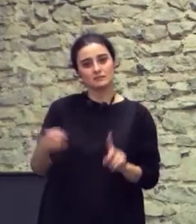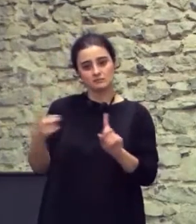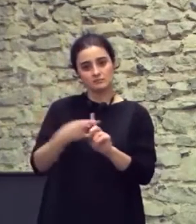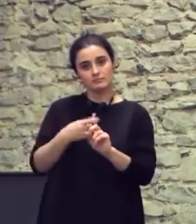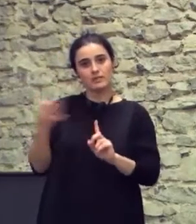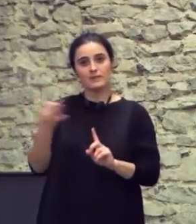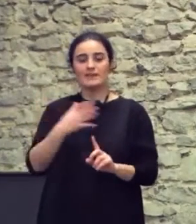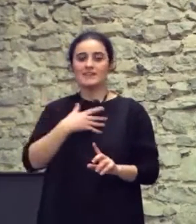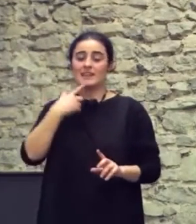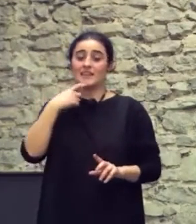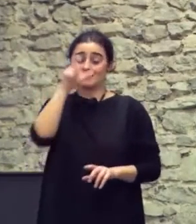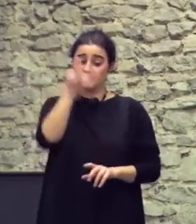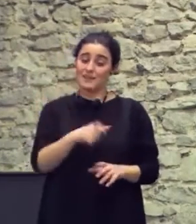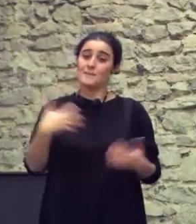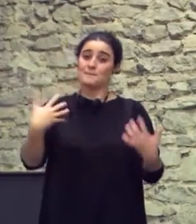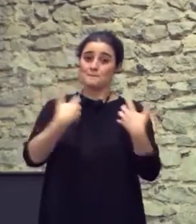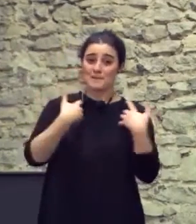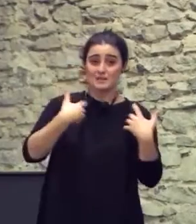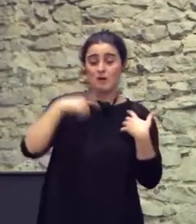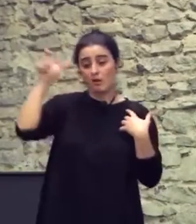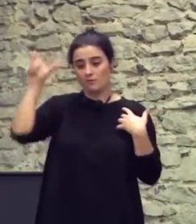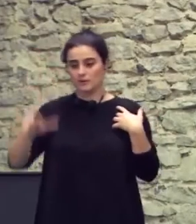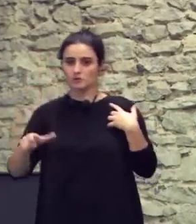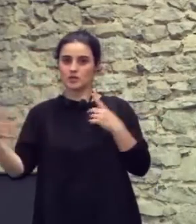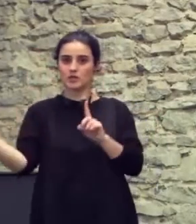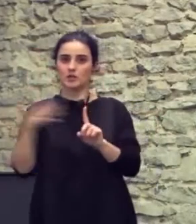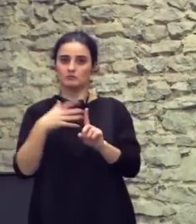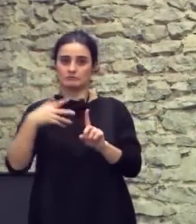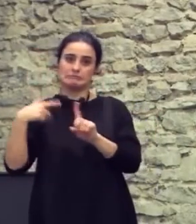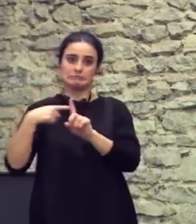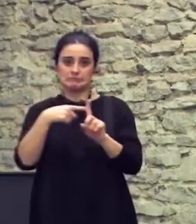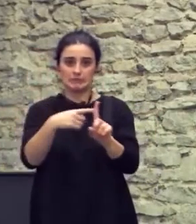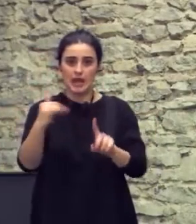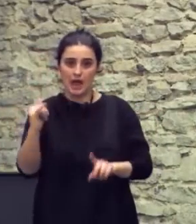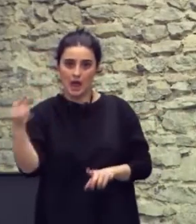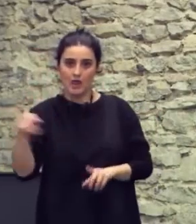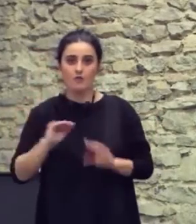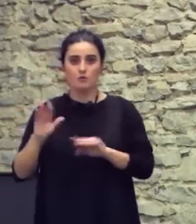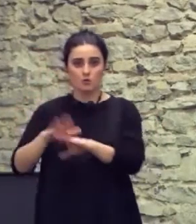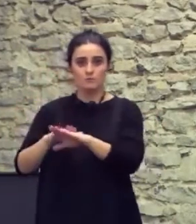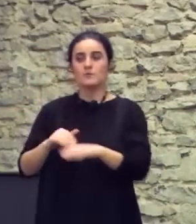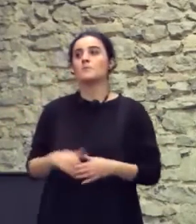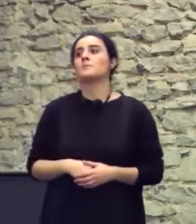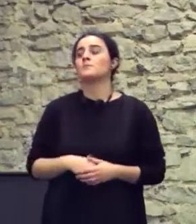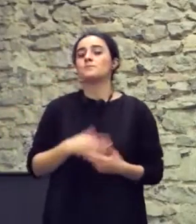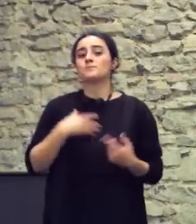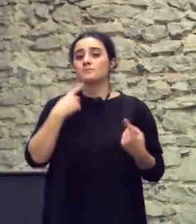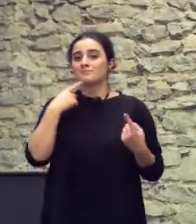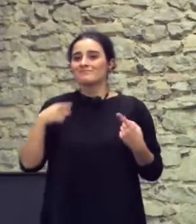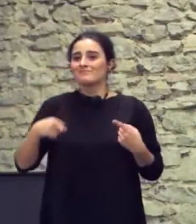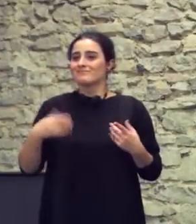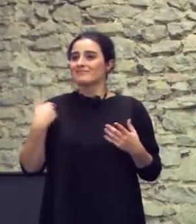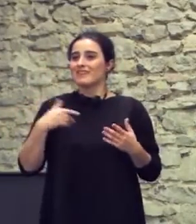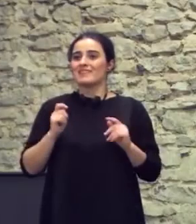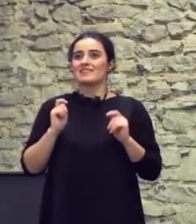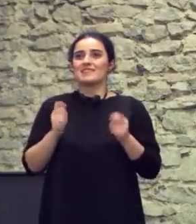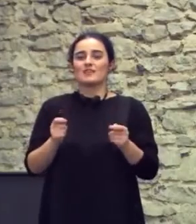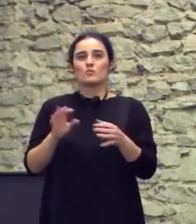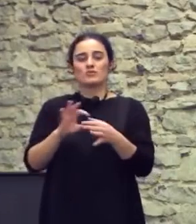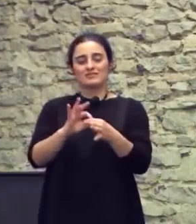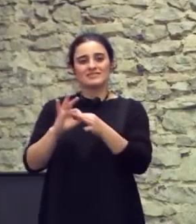badago biktima bat, badago erasotzaile bat. Horrek mugatzen du harreman